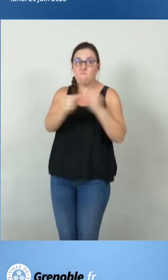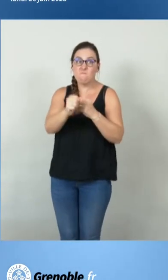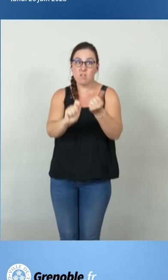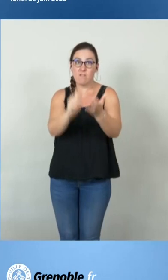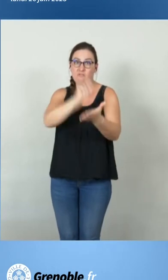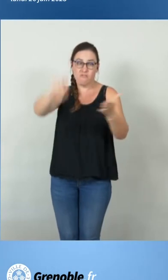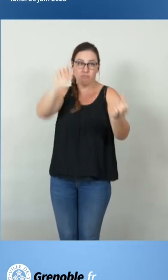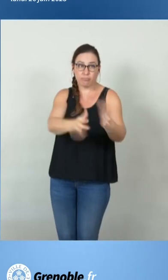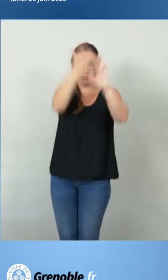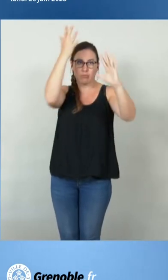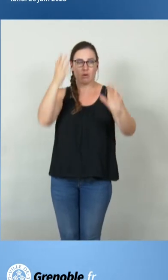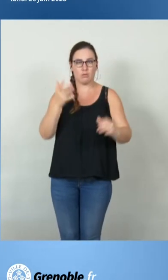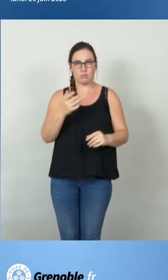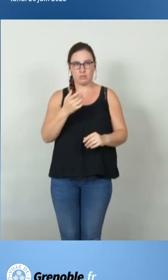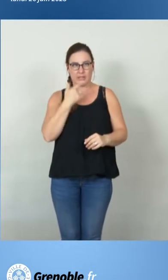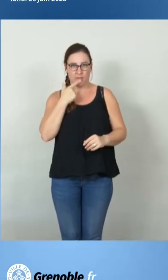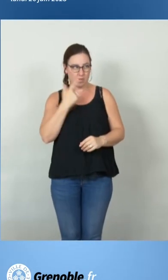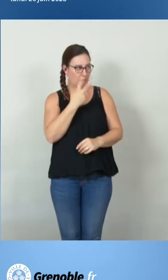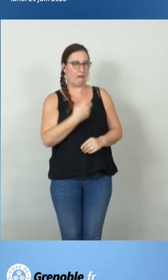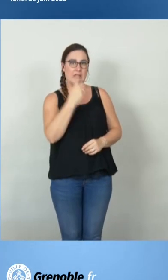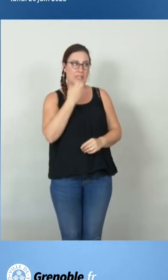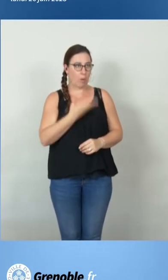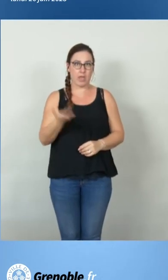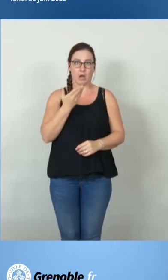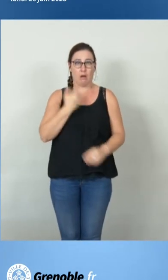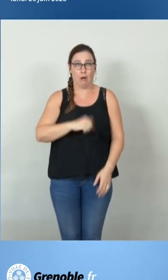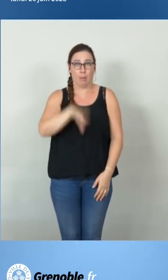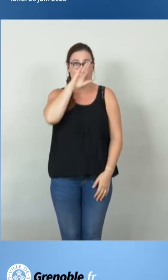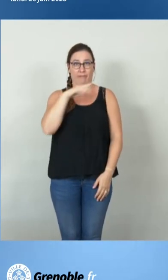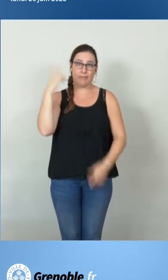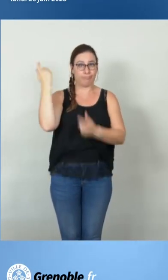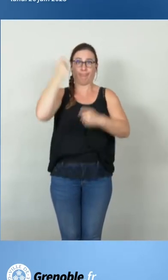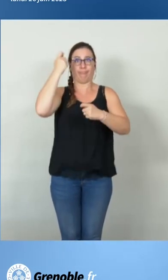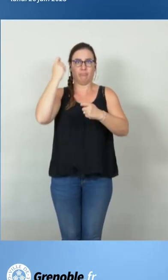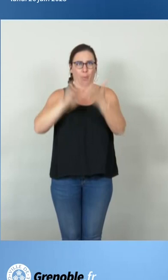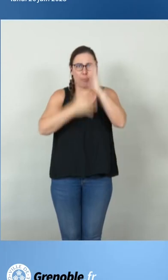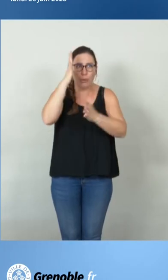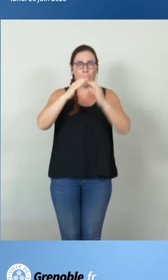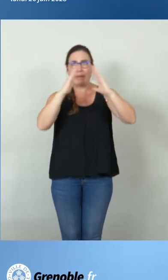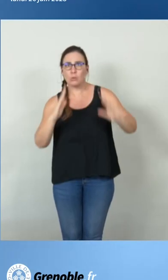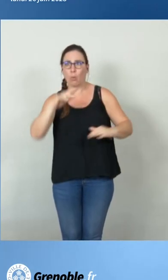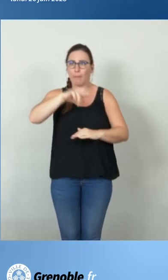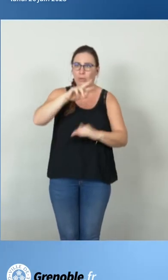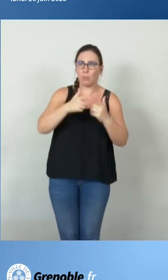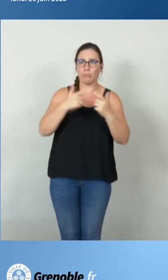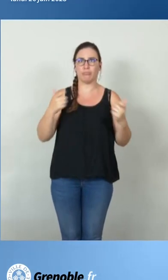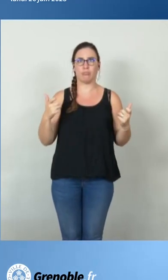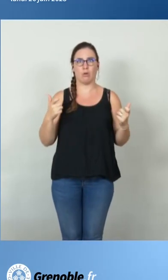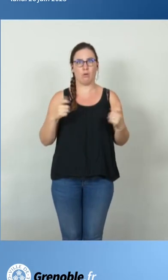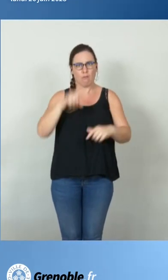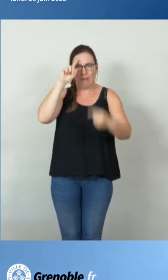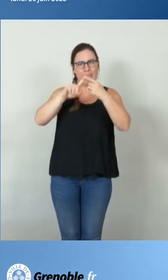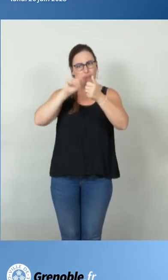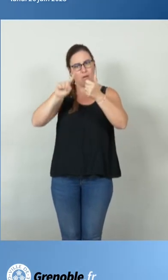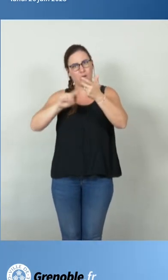là ici le contribuable retrouve la note donc je pense qu'il faut absolument que sur ces sujets là